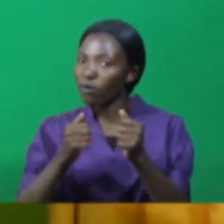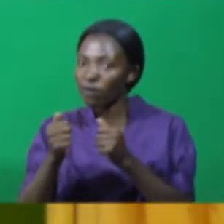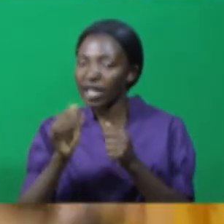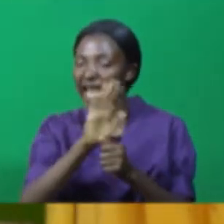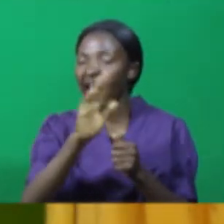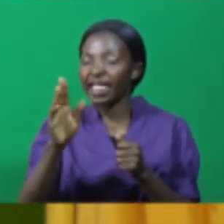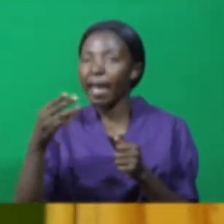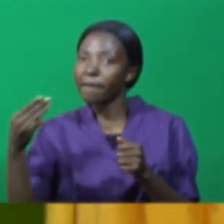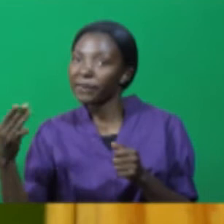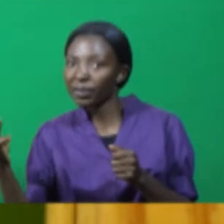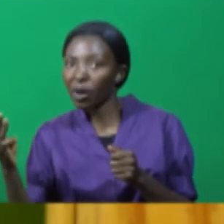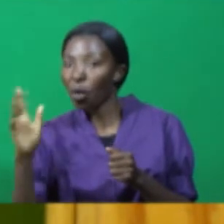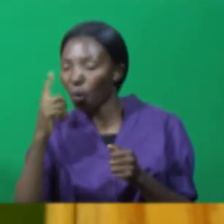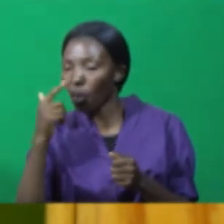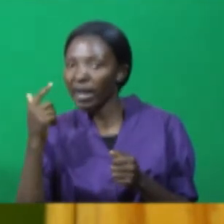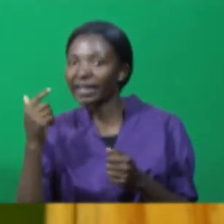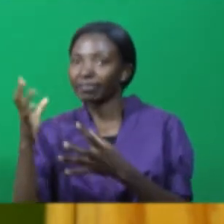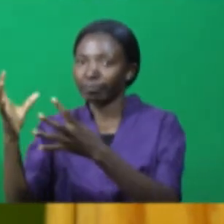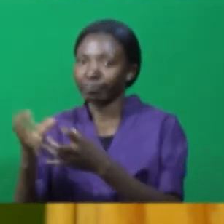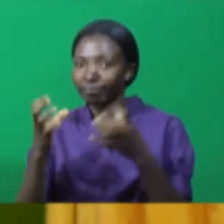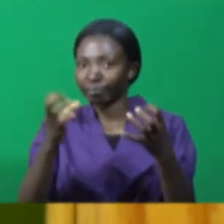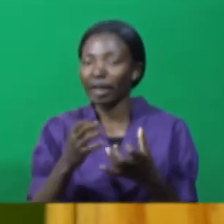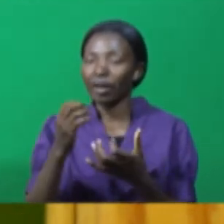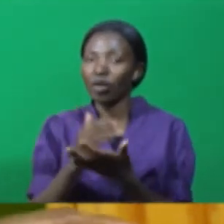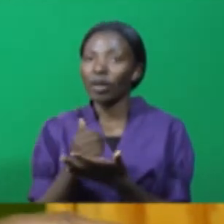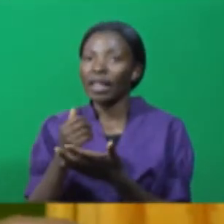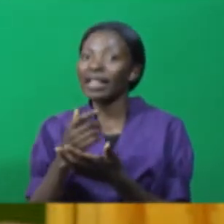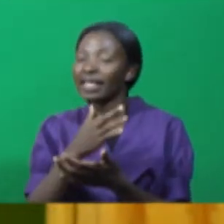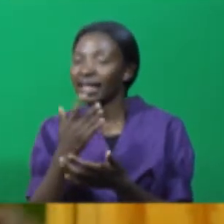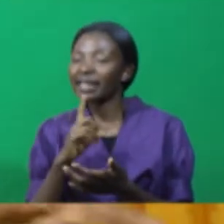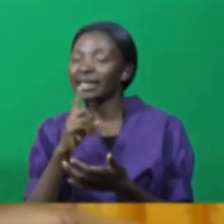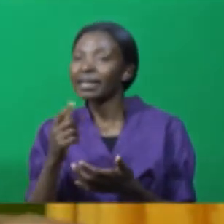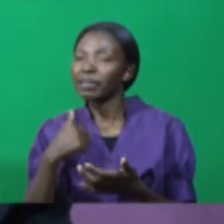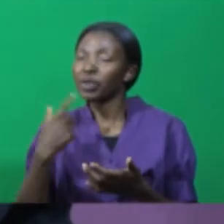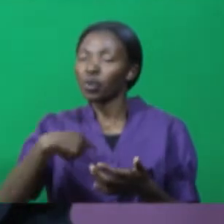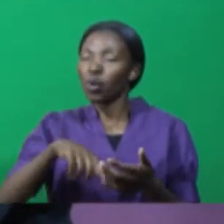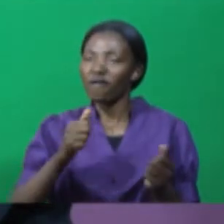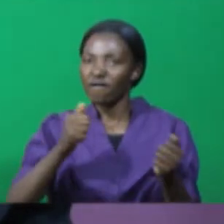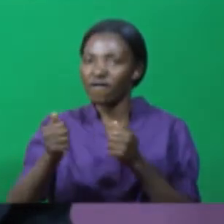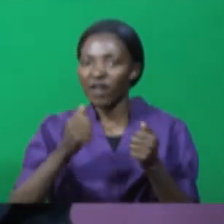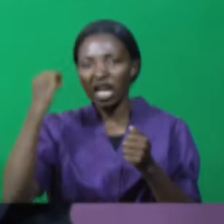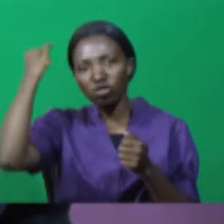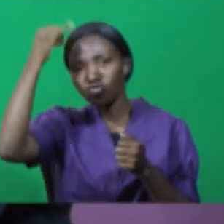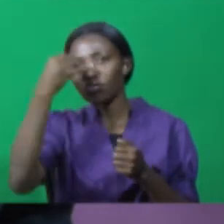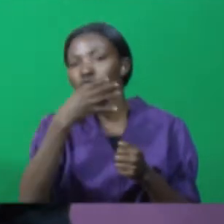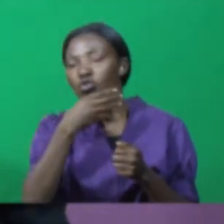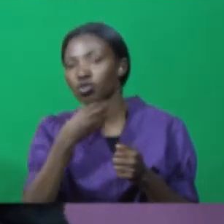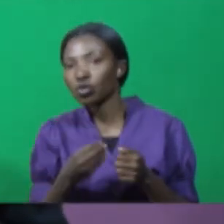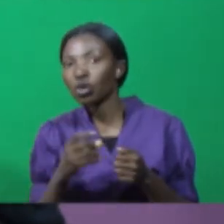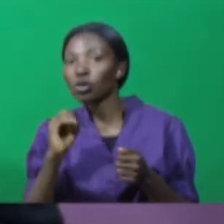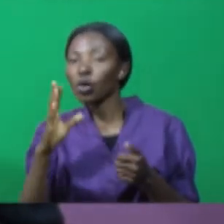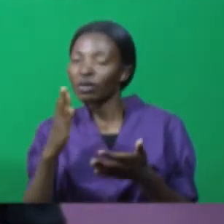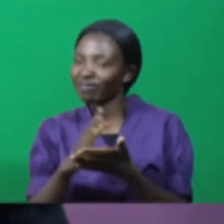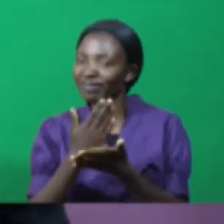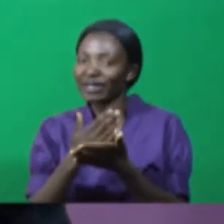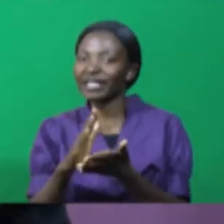maFilistines akatapa zvinhu zvavo. Aiuya kuna Akish womunyebera kuti ndanorwisa vaIsraeri. Saka atishaya ne